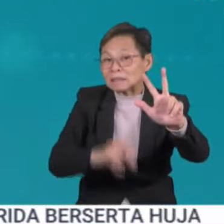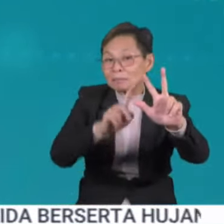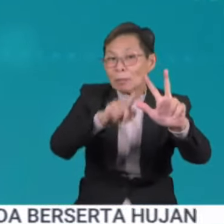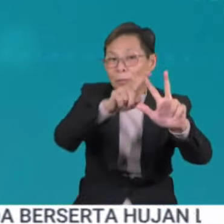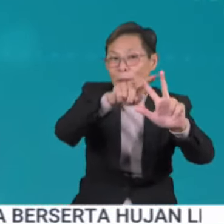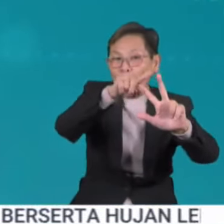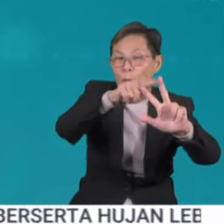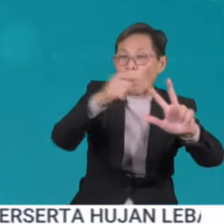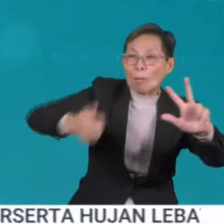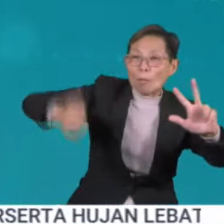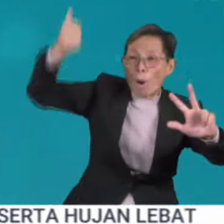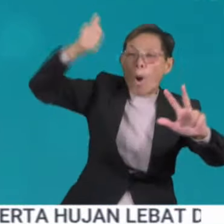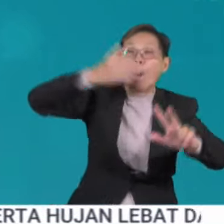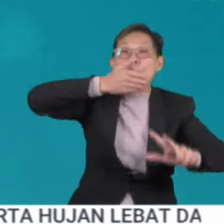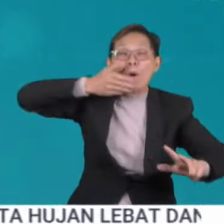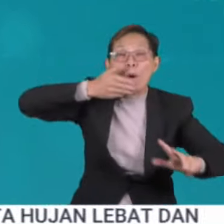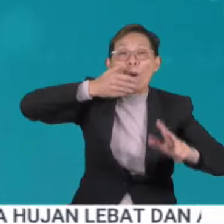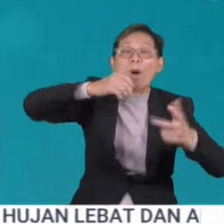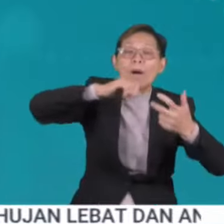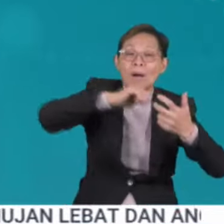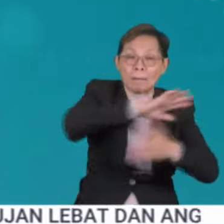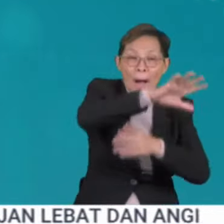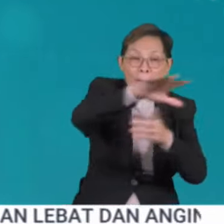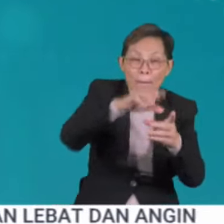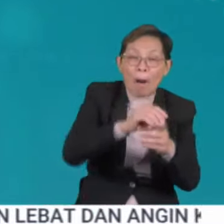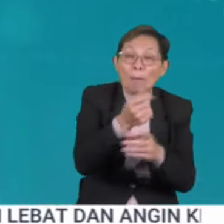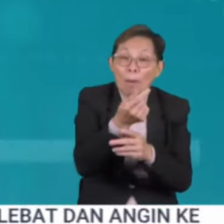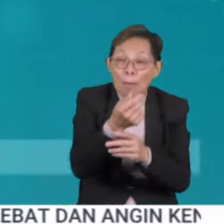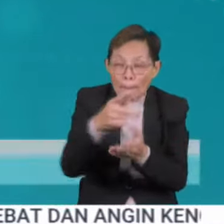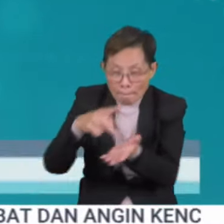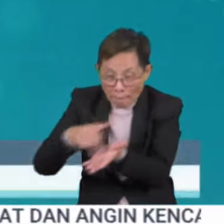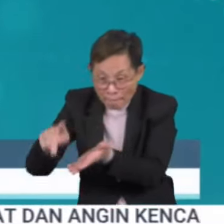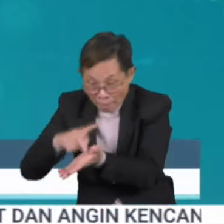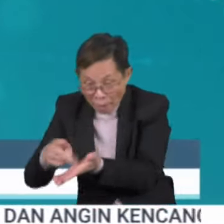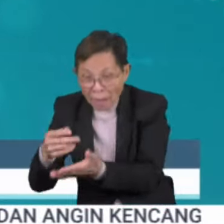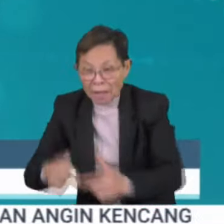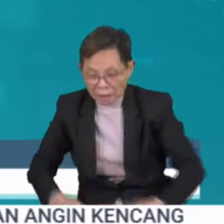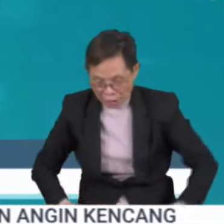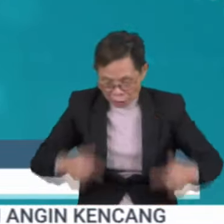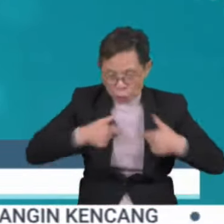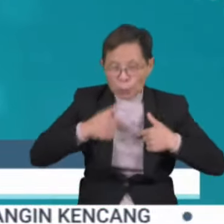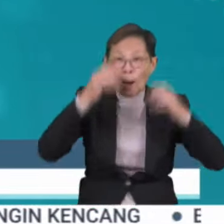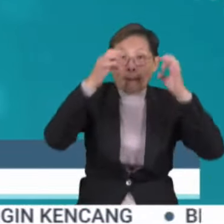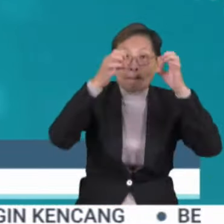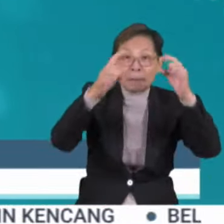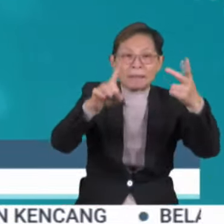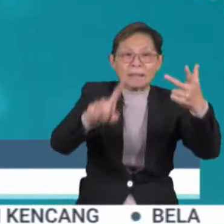utama membabitkan golongan belia. Isu berkenaan merangkumi kos sara hidup, pendidikan dan perumahan.